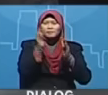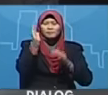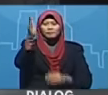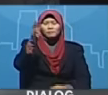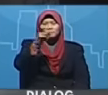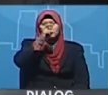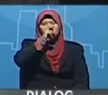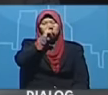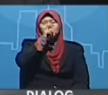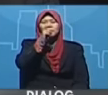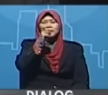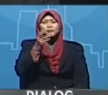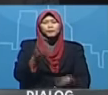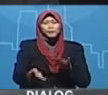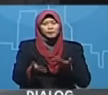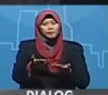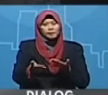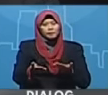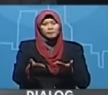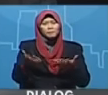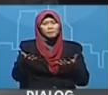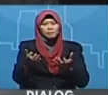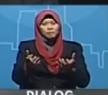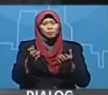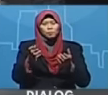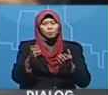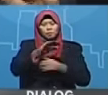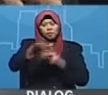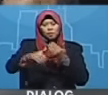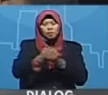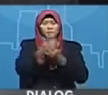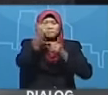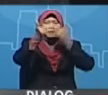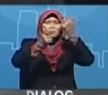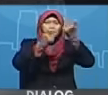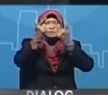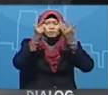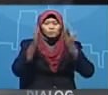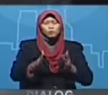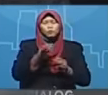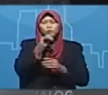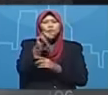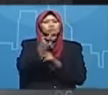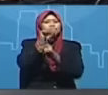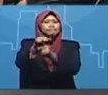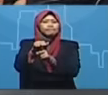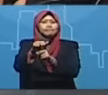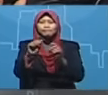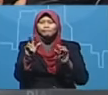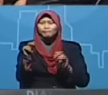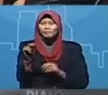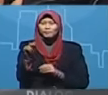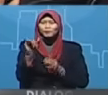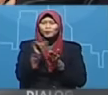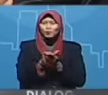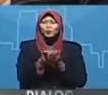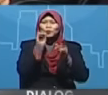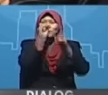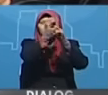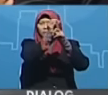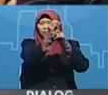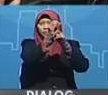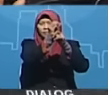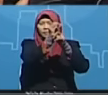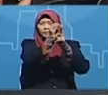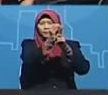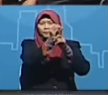tapi kita nak supaya jemaah-jemaah kita ataupun pelancong kita ni tidak ditipu. Jadi itu tujuan kita. Okey, jadi itu sepintas lalu